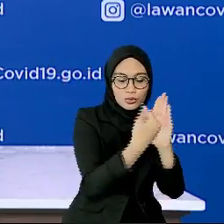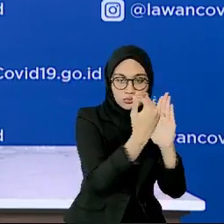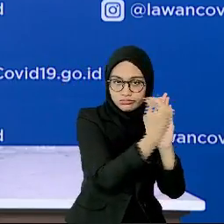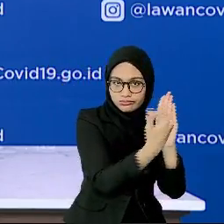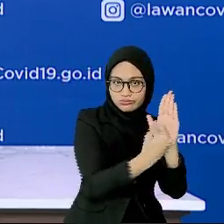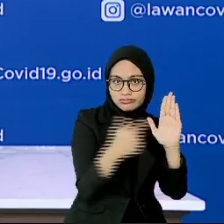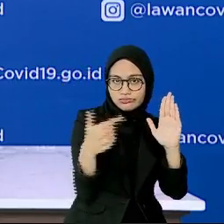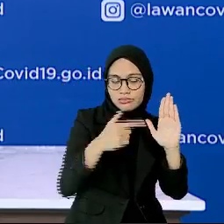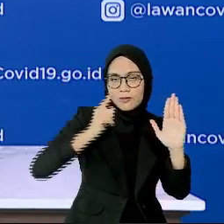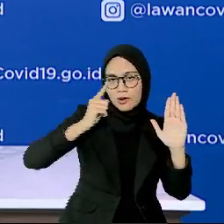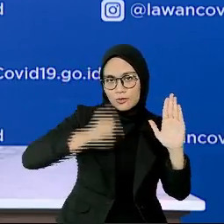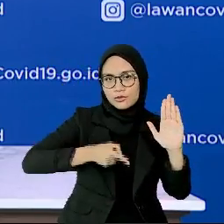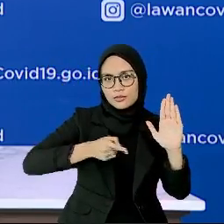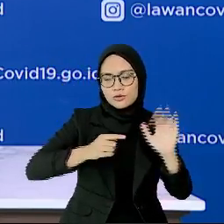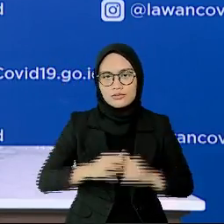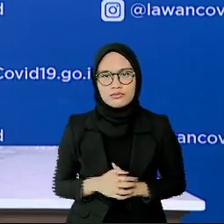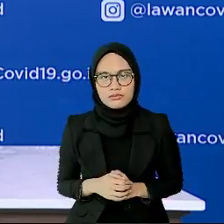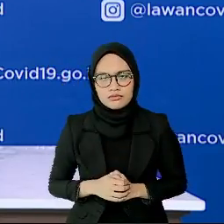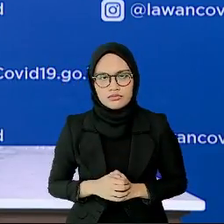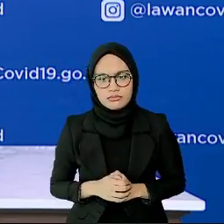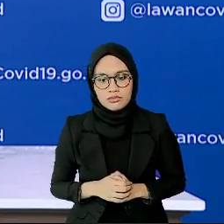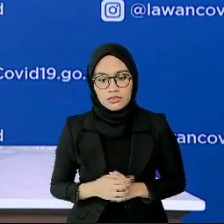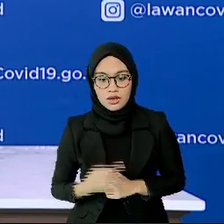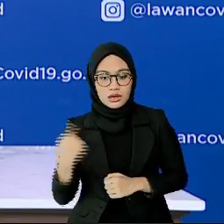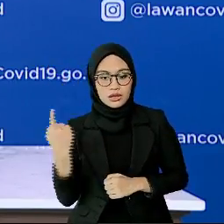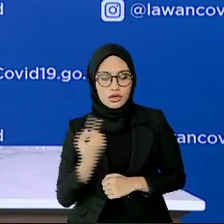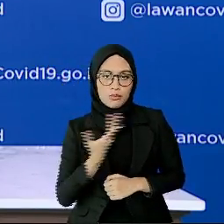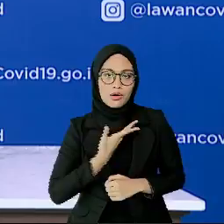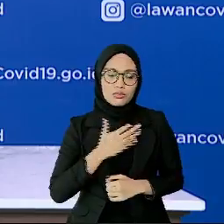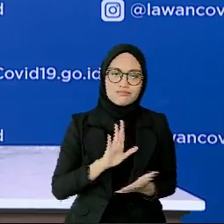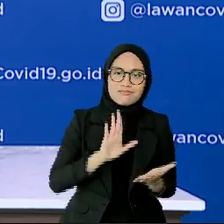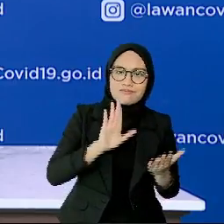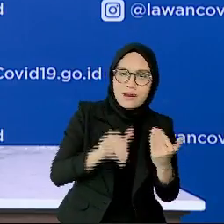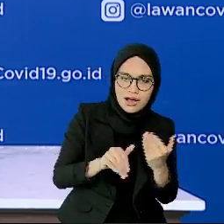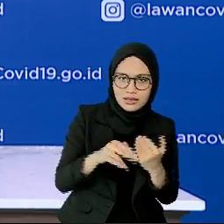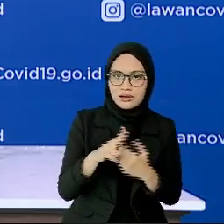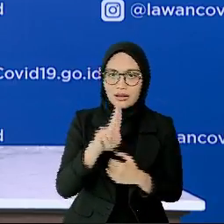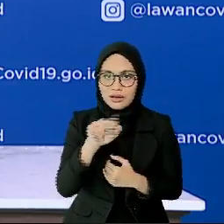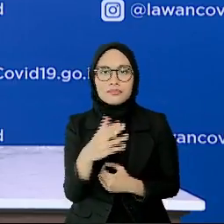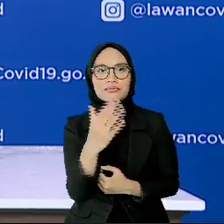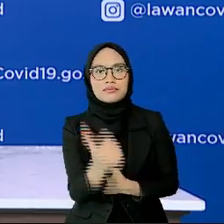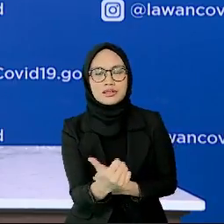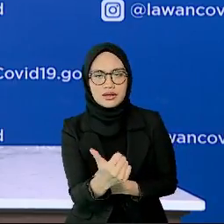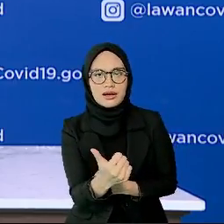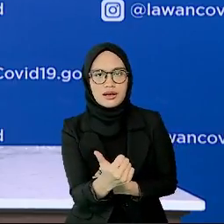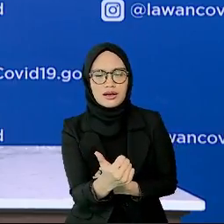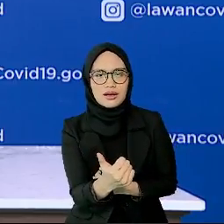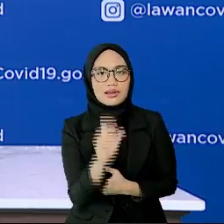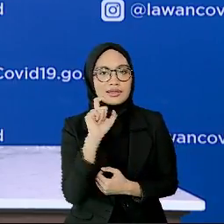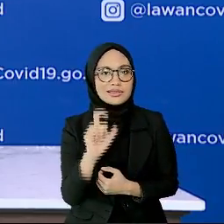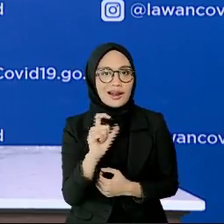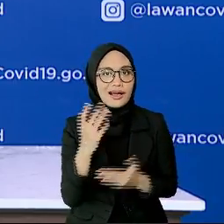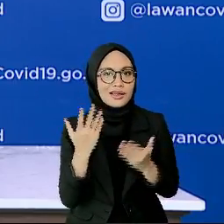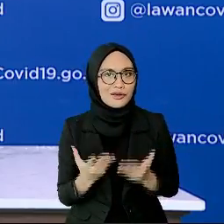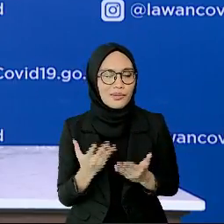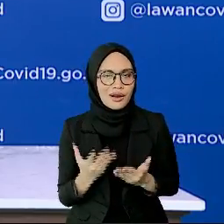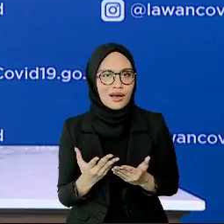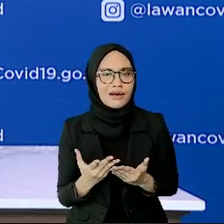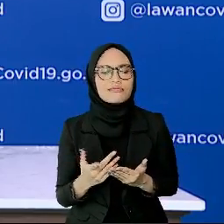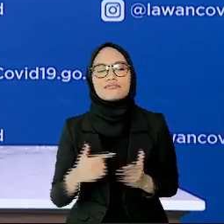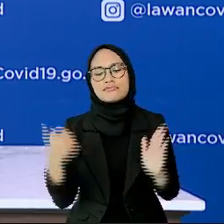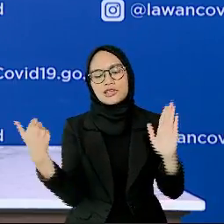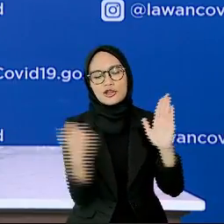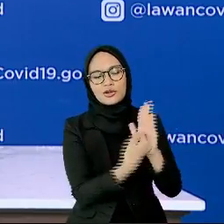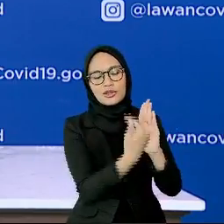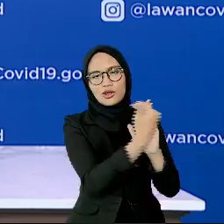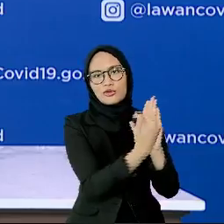Pada prinsipnya, kita mampu bertahap aktif berkegiatan seperti sebelum pandemi, asalkan kita dapat mencapai